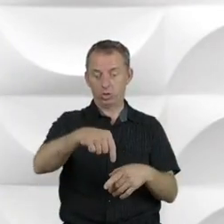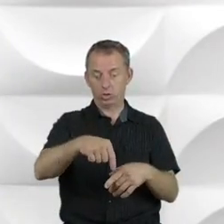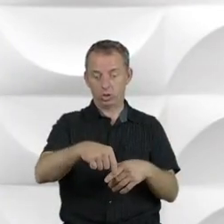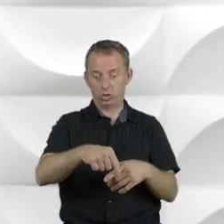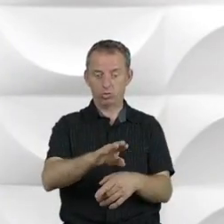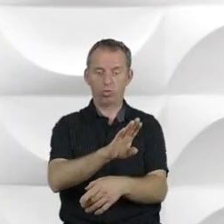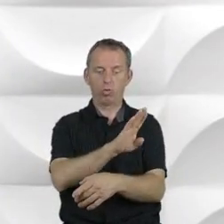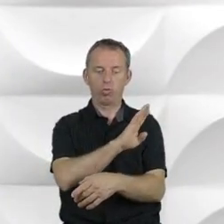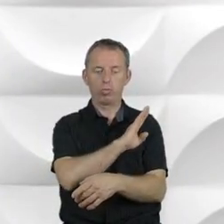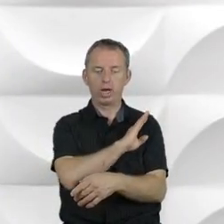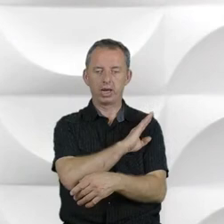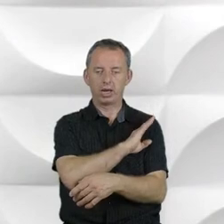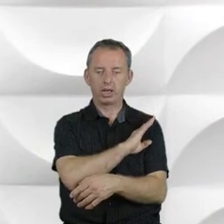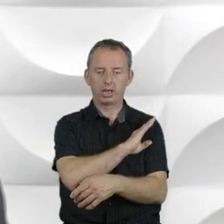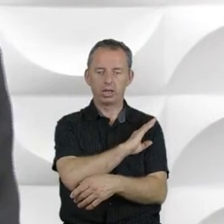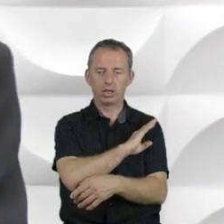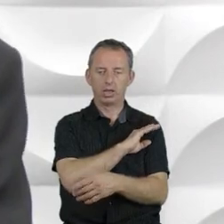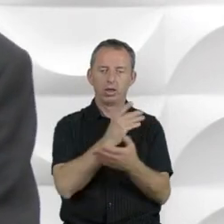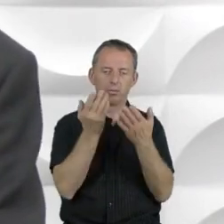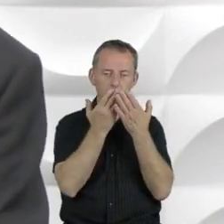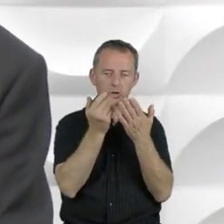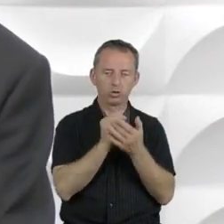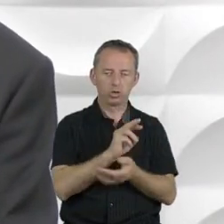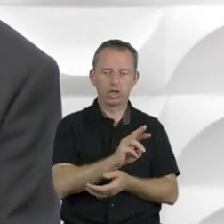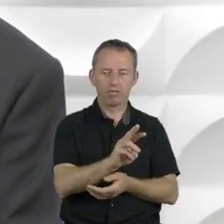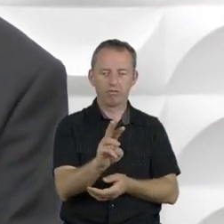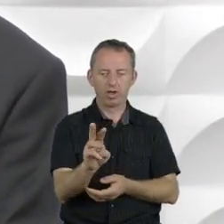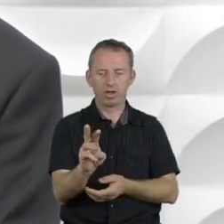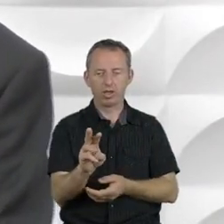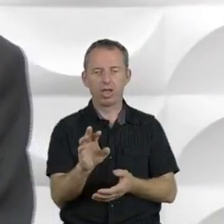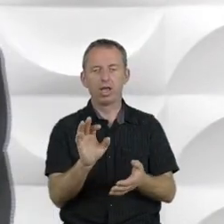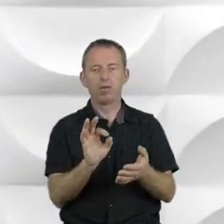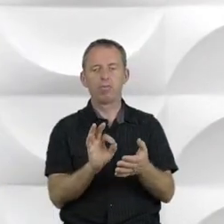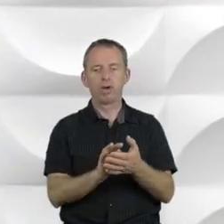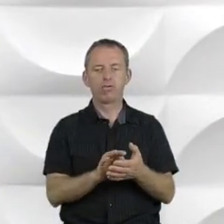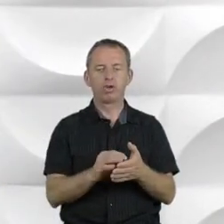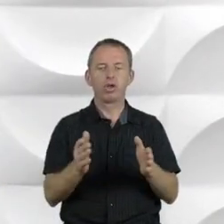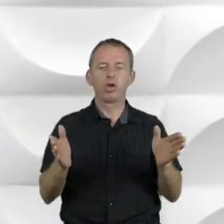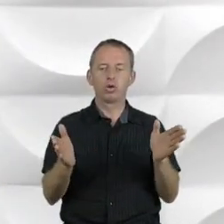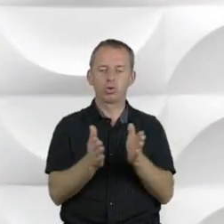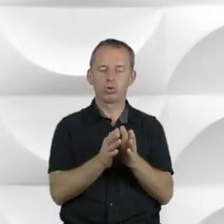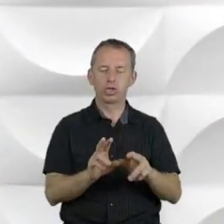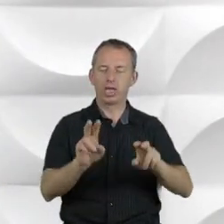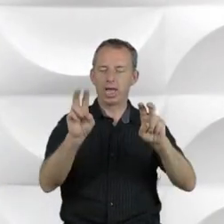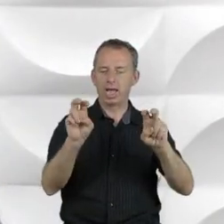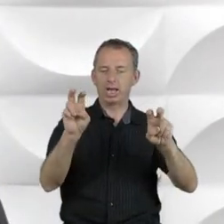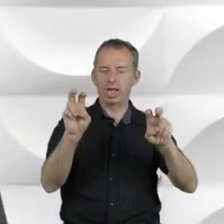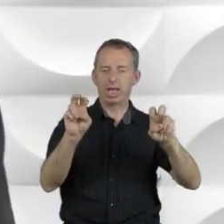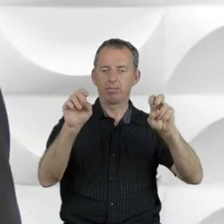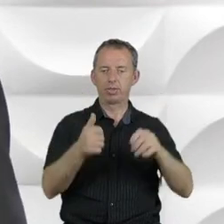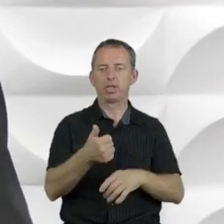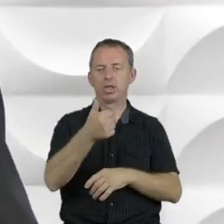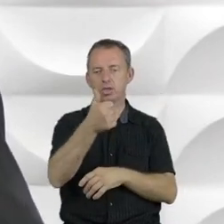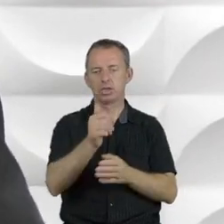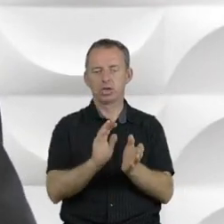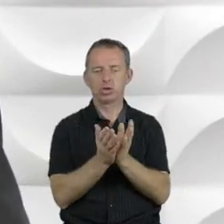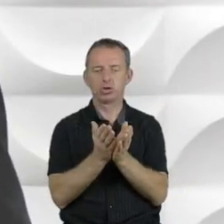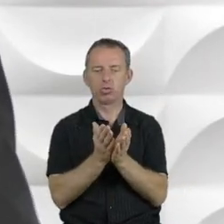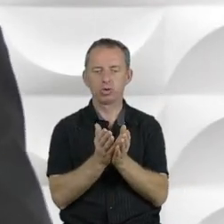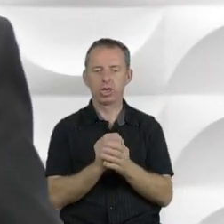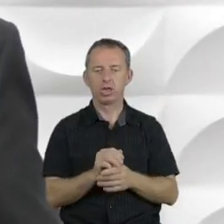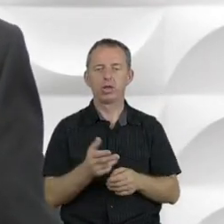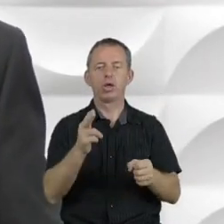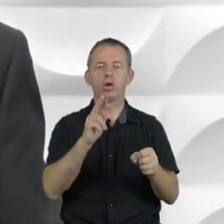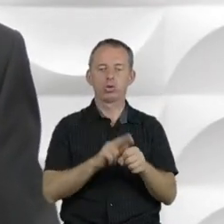umarli. Przeczytam wam pewien krótki akapit z jednej z książek,